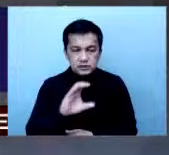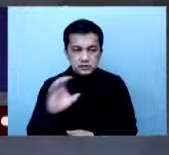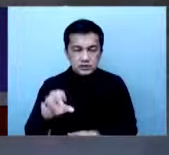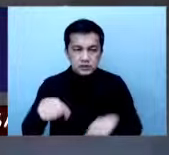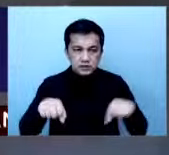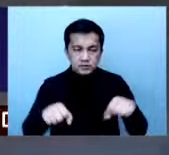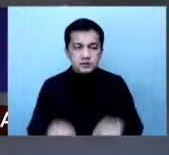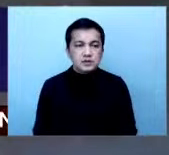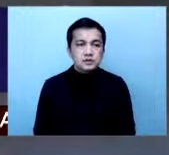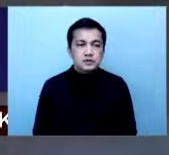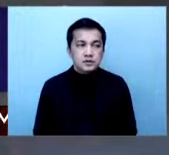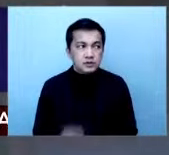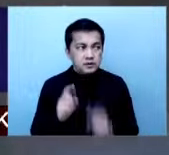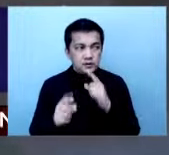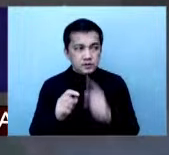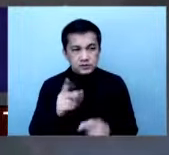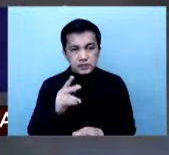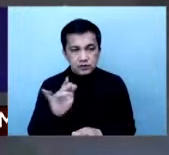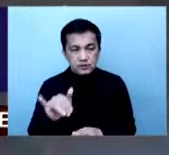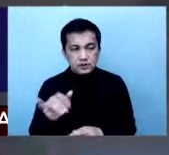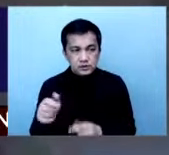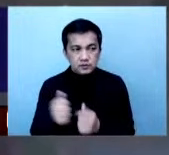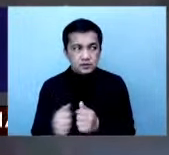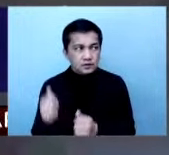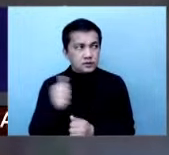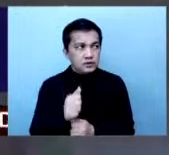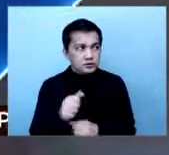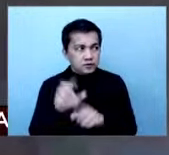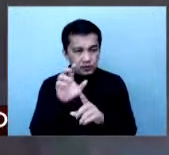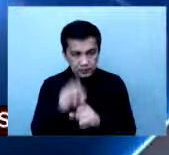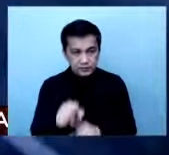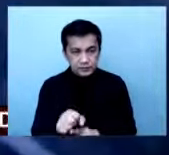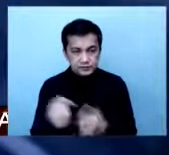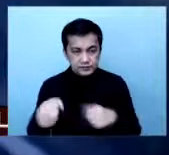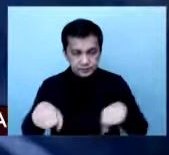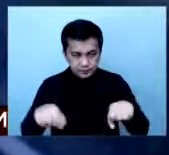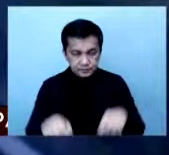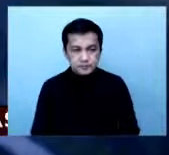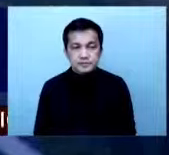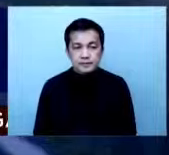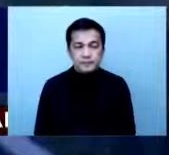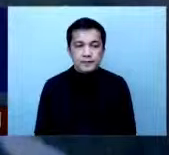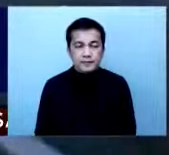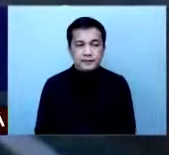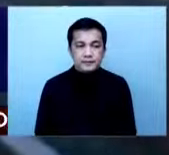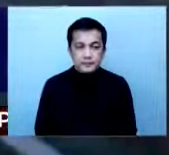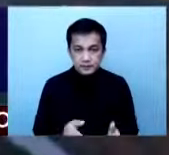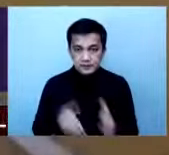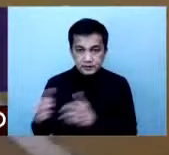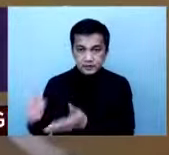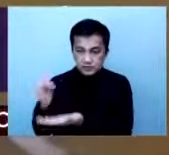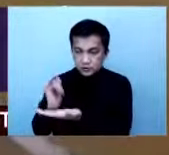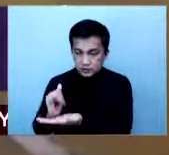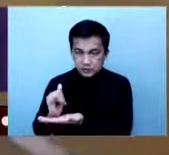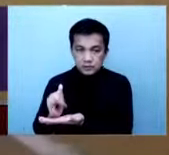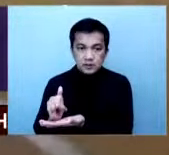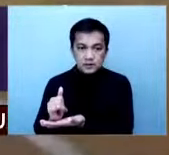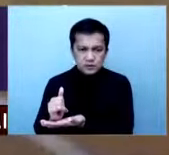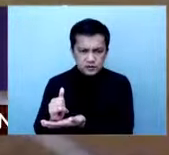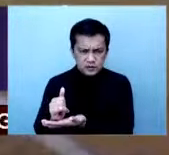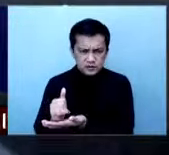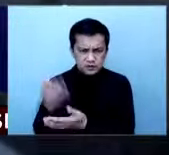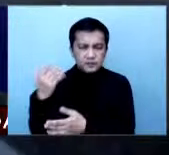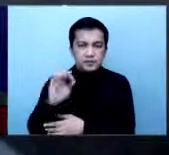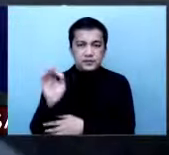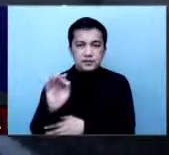na ang pamunuan ng Skyway sa mga autoridad para mahuli ang Rider sa isa pang dashcam footage na ito nakuha noong Biyernes ng